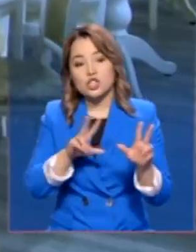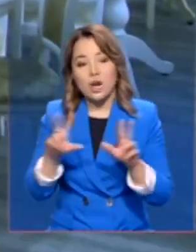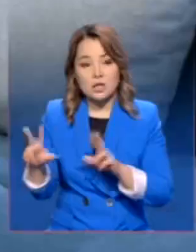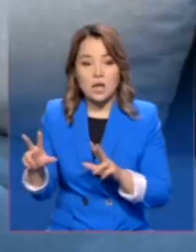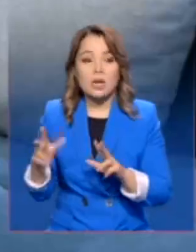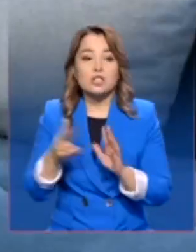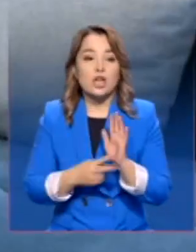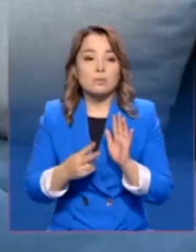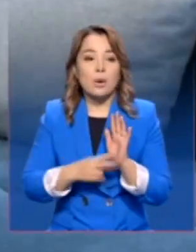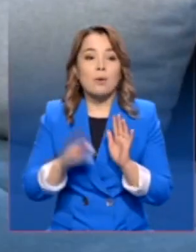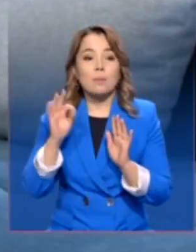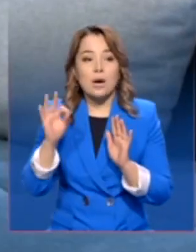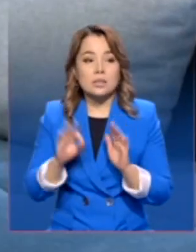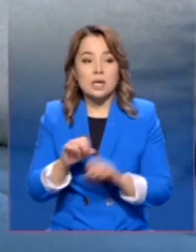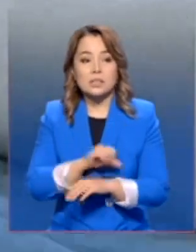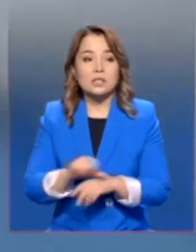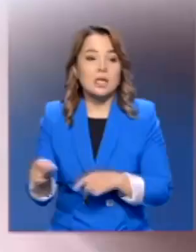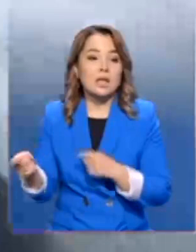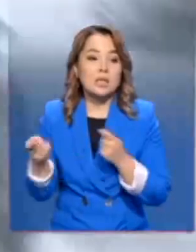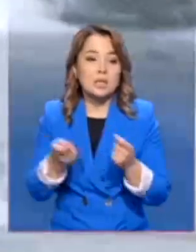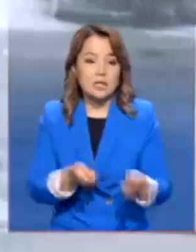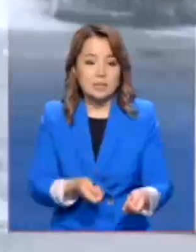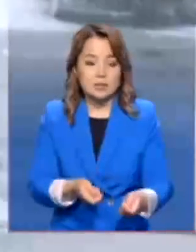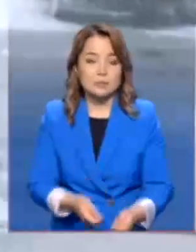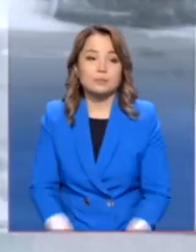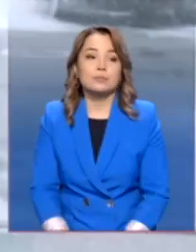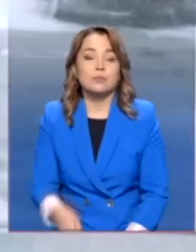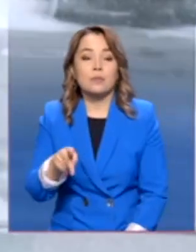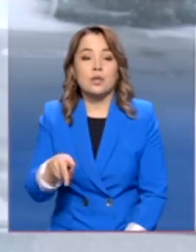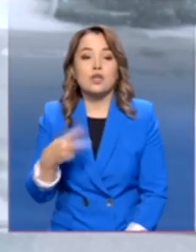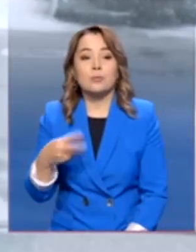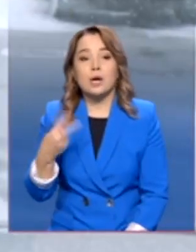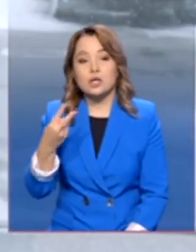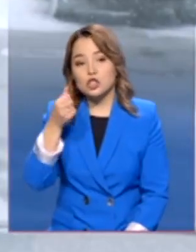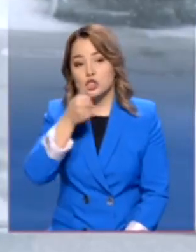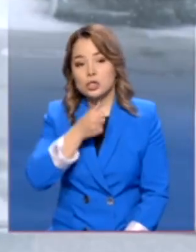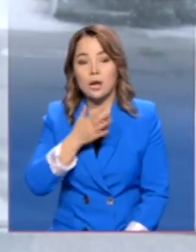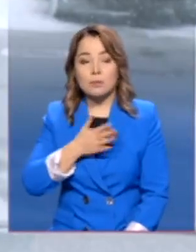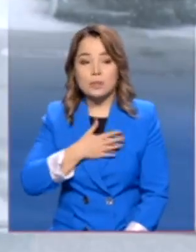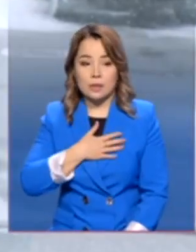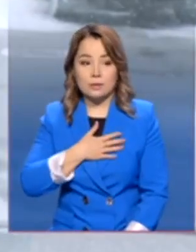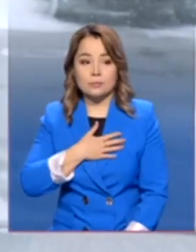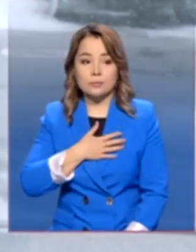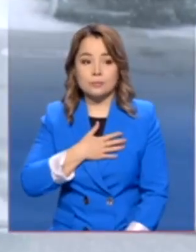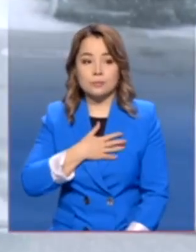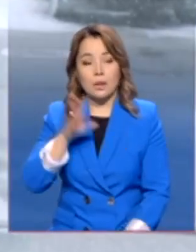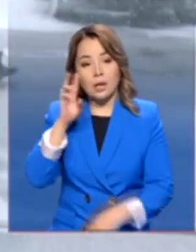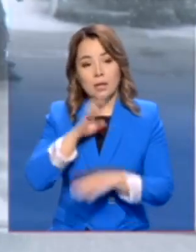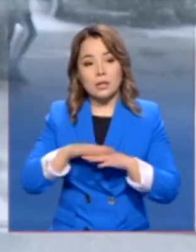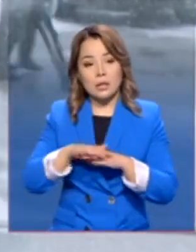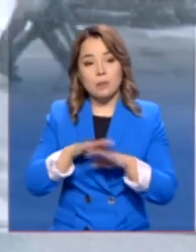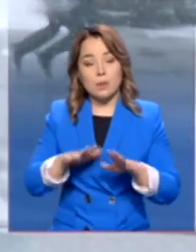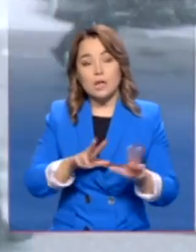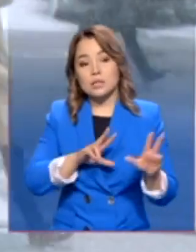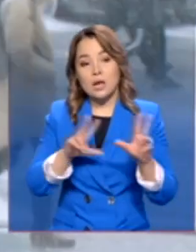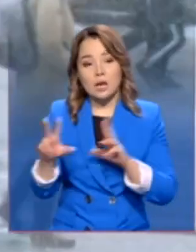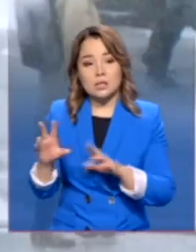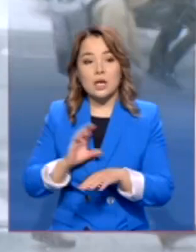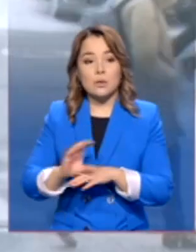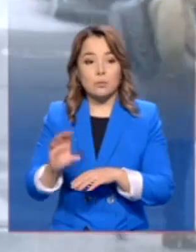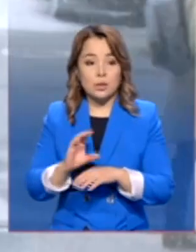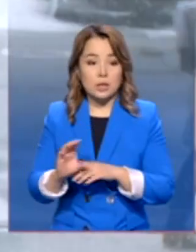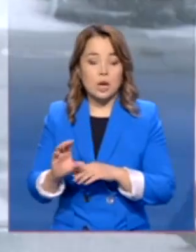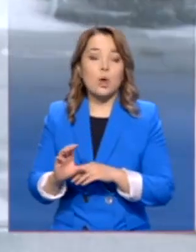жиһаздың 70%-ы сырттан келеді. 2022 жылда біздің елімізге жиһаздың импорты